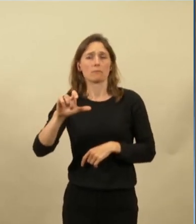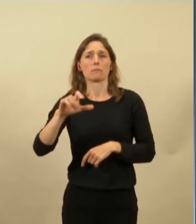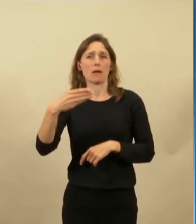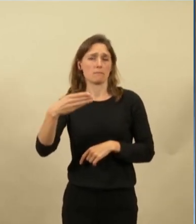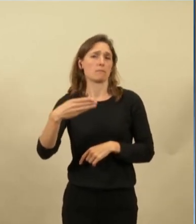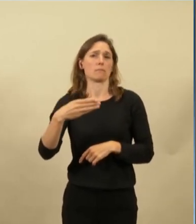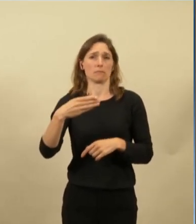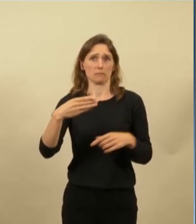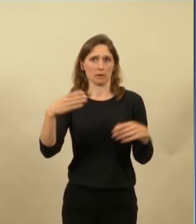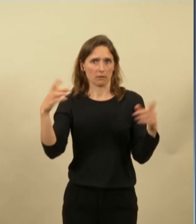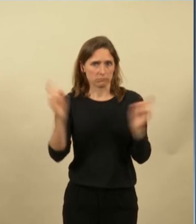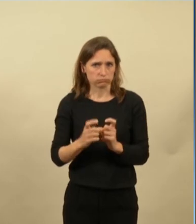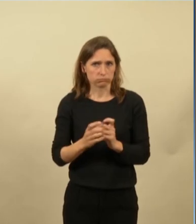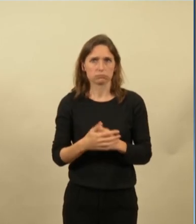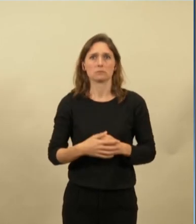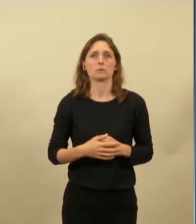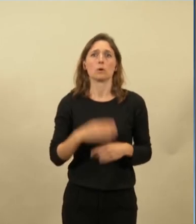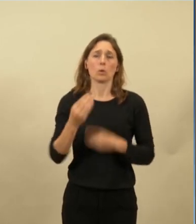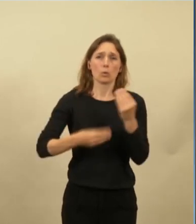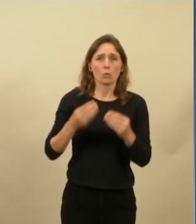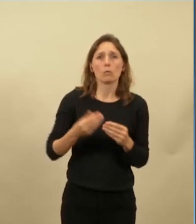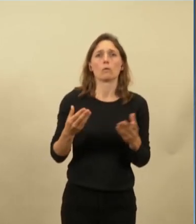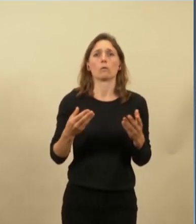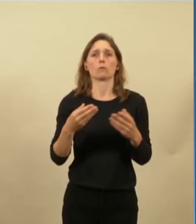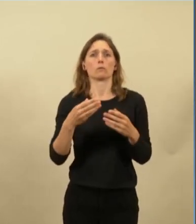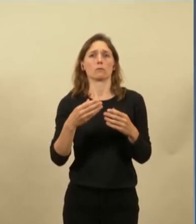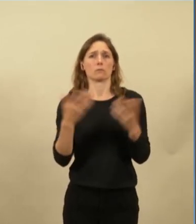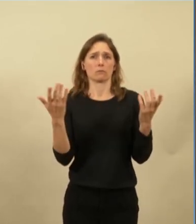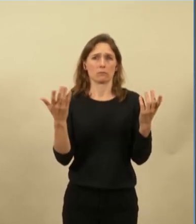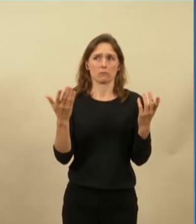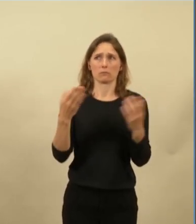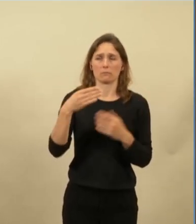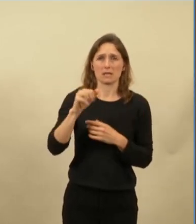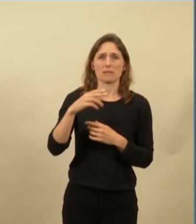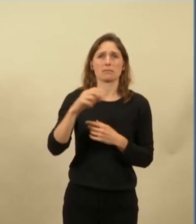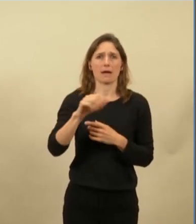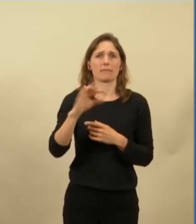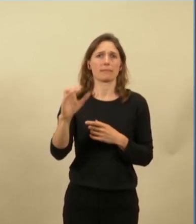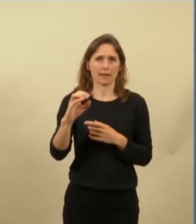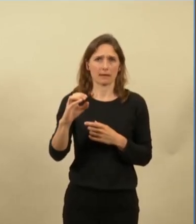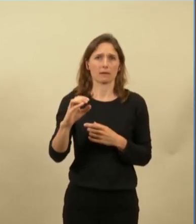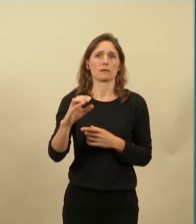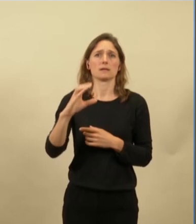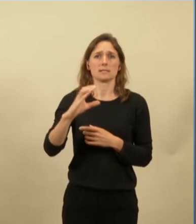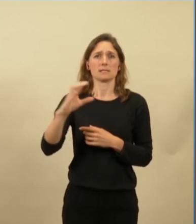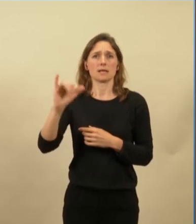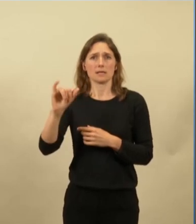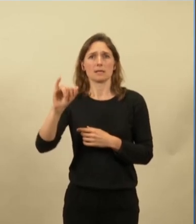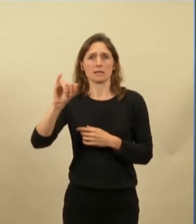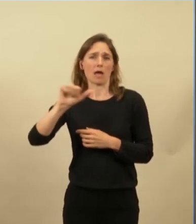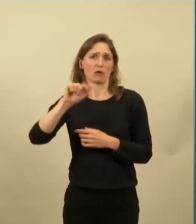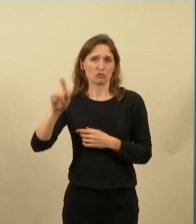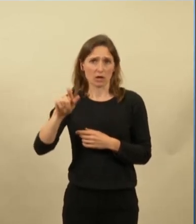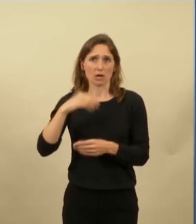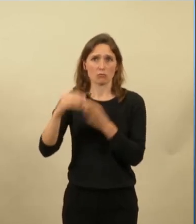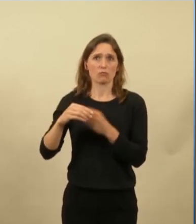les ventes bien commun de Grenoble minatetech geogh et CCI AG concernant la mise en